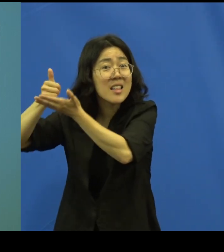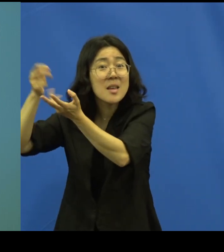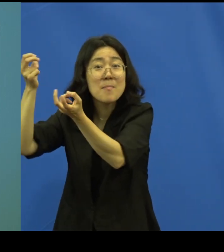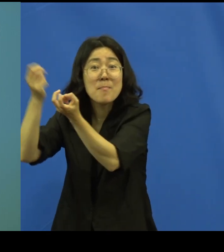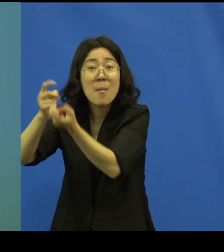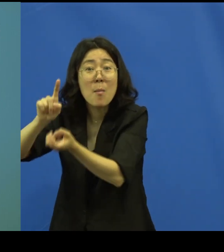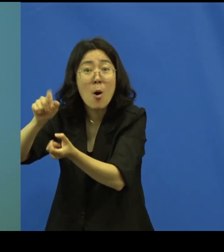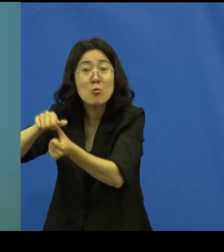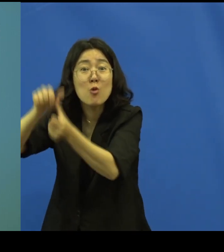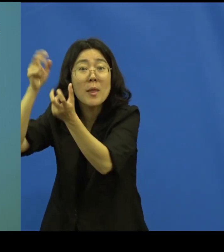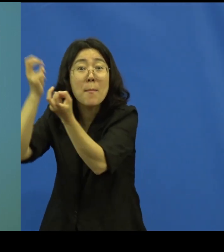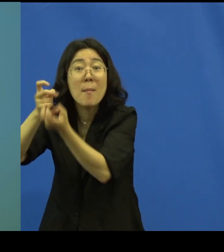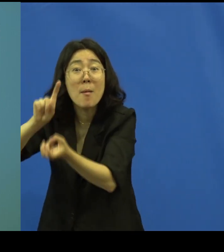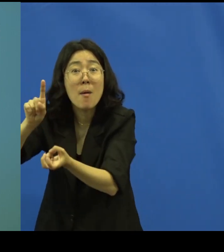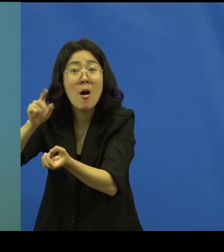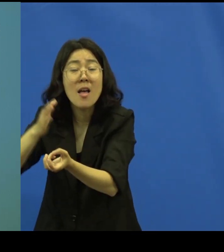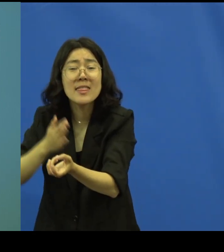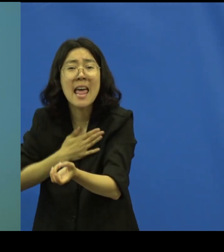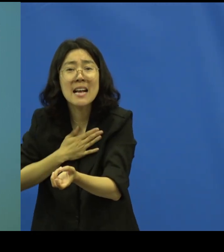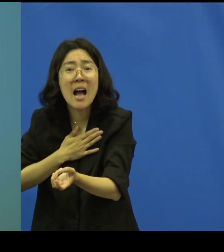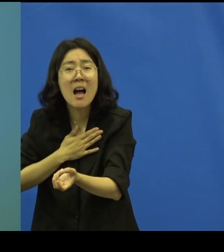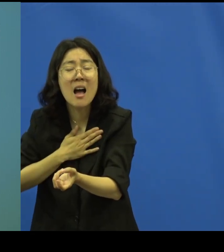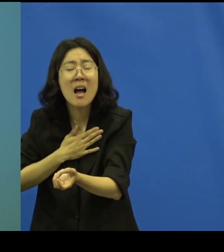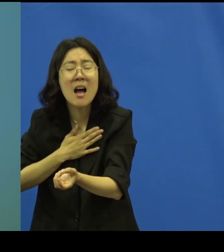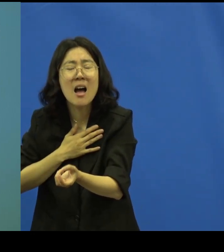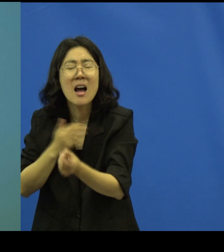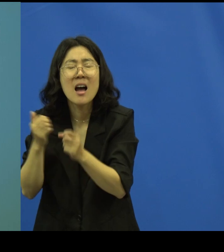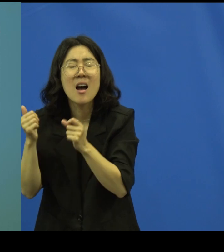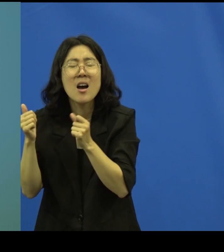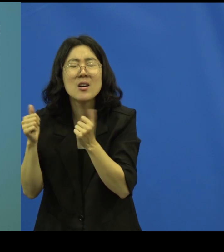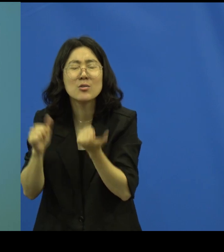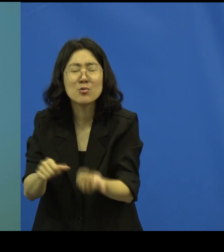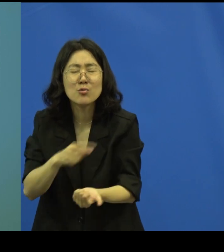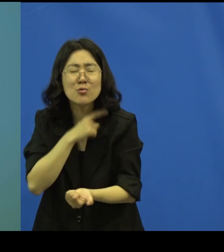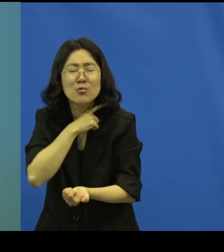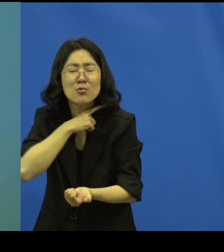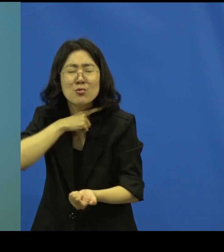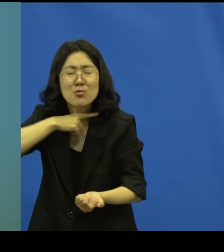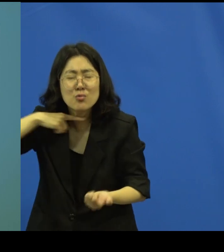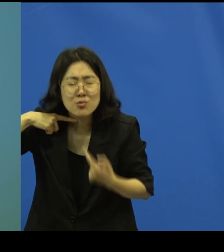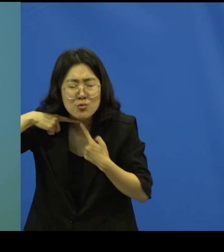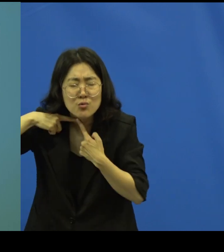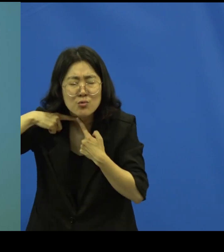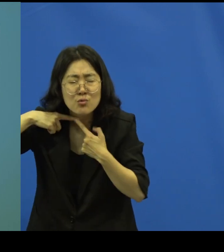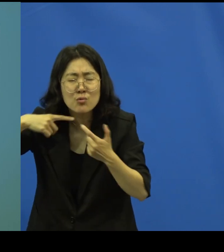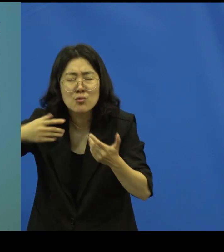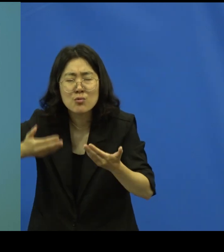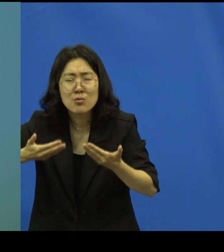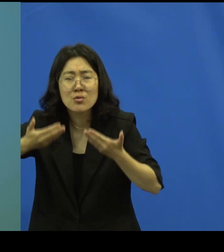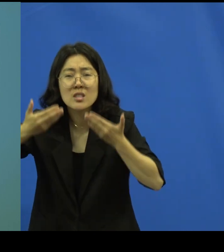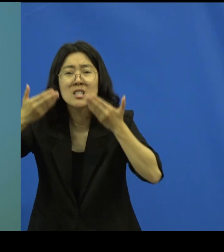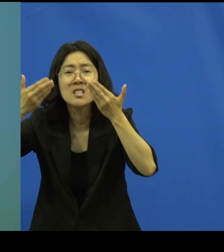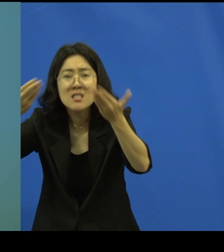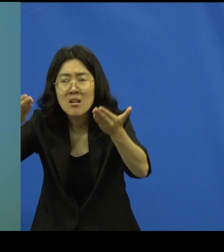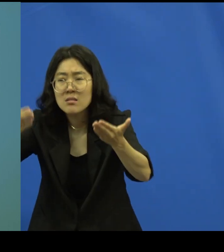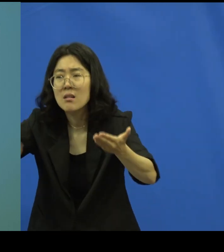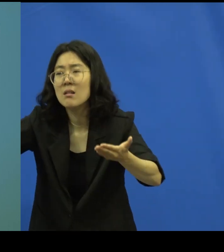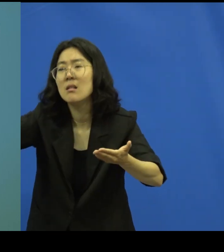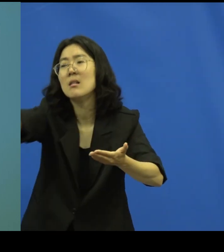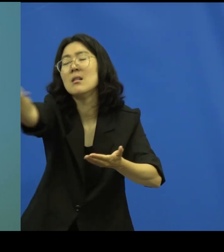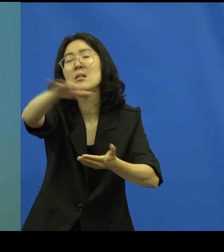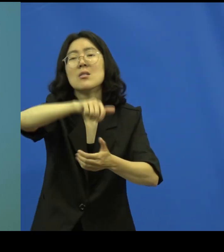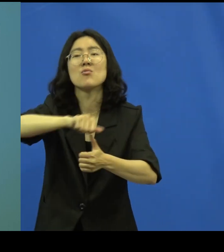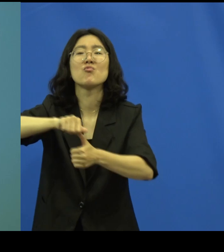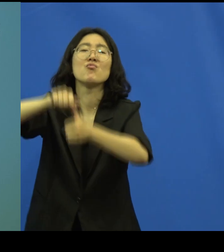죽임을 당함으로 다른 사람을 살려내시는 그게 어린 양의 예수의 모습입니다. 그러니까 여러분, 그리스도가 우리에게